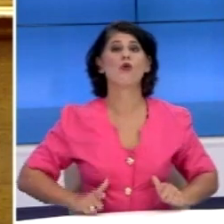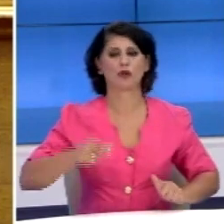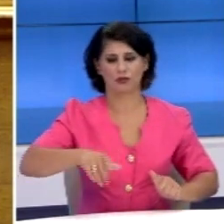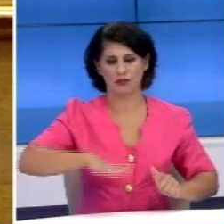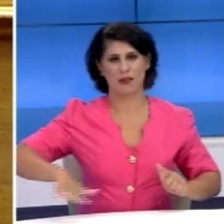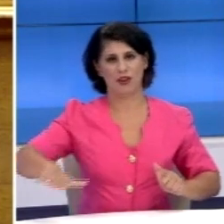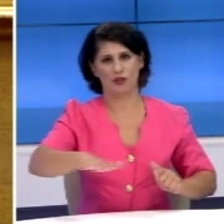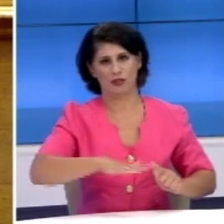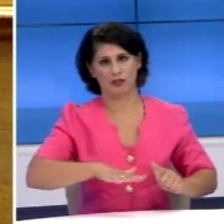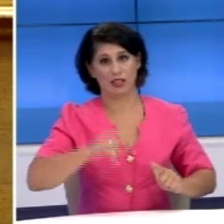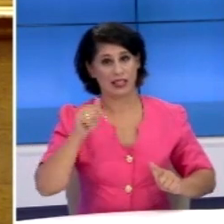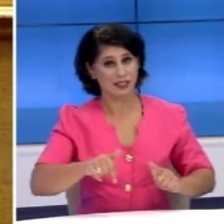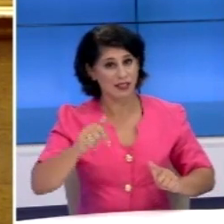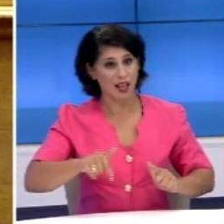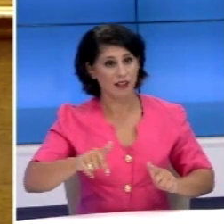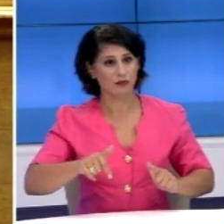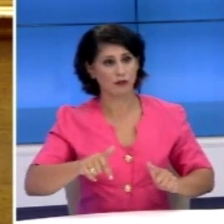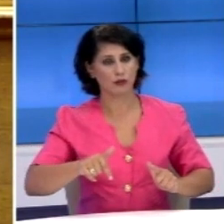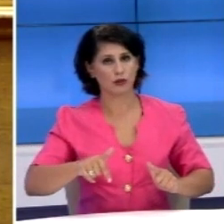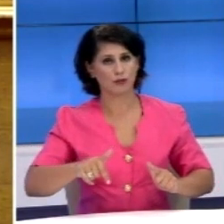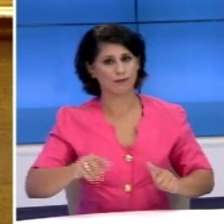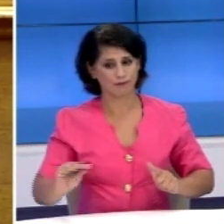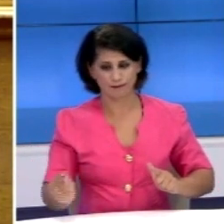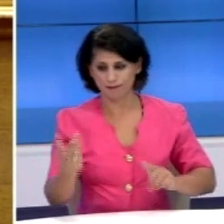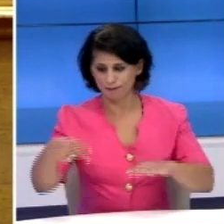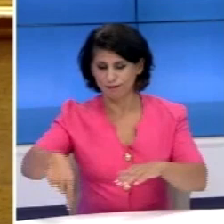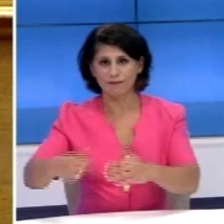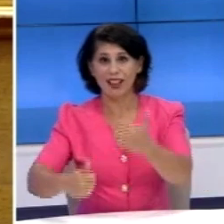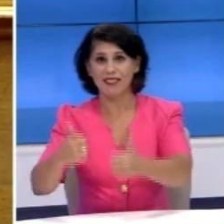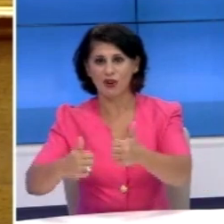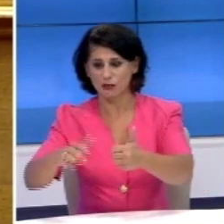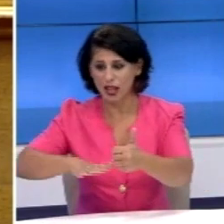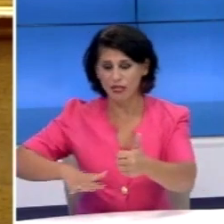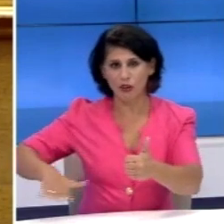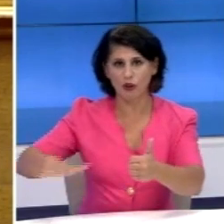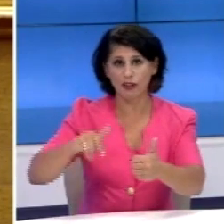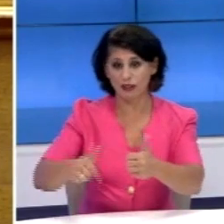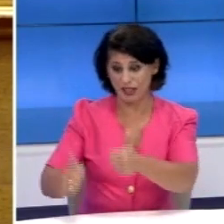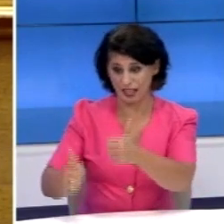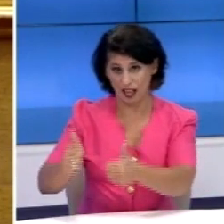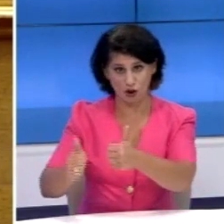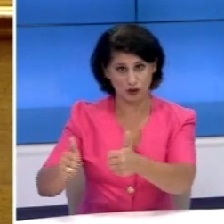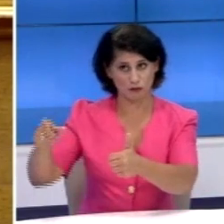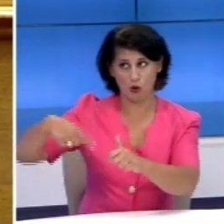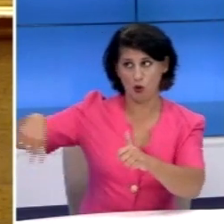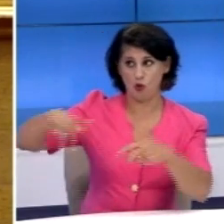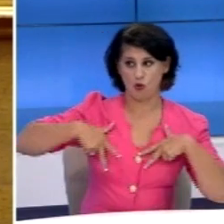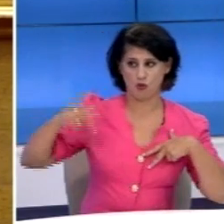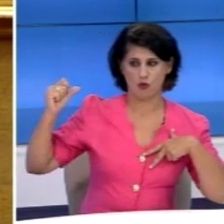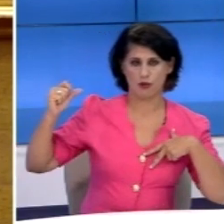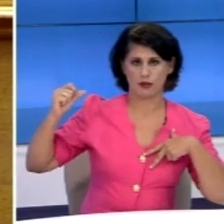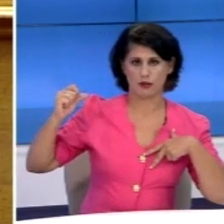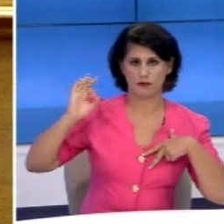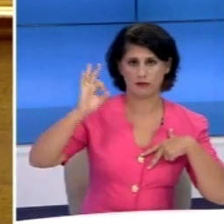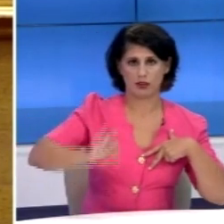περιοχής. Σε αυτό το έδαφος εκδηλώνονται όλοι αυτοί οι ανταγωνισμοί. Και αυτοί οι ανταγωνισμοί οδηγούν σε